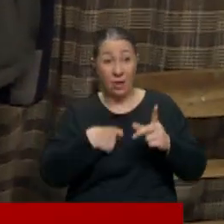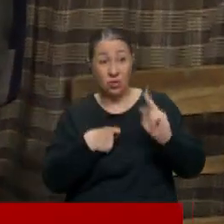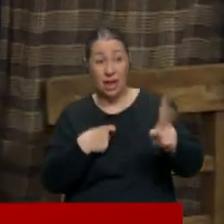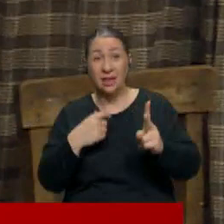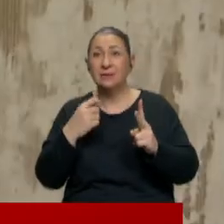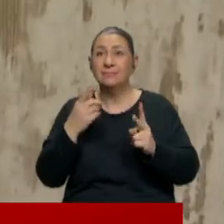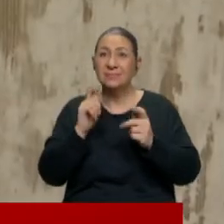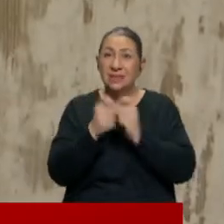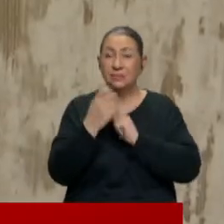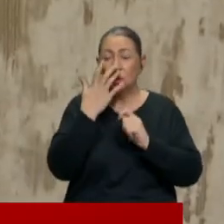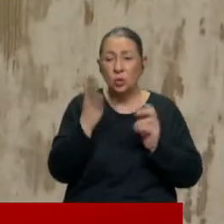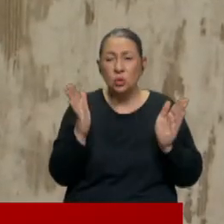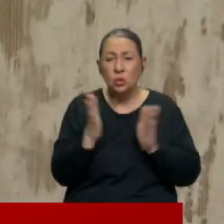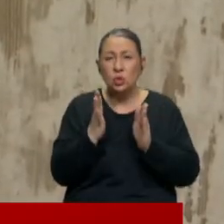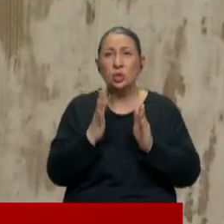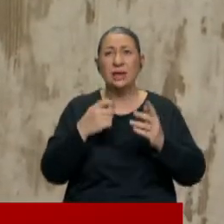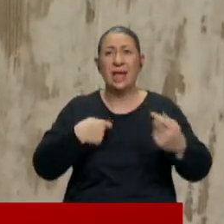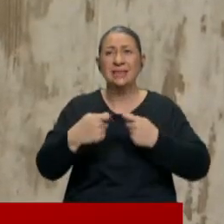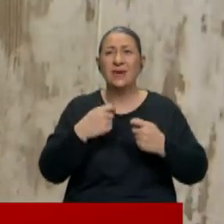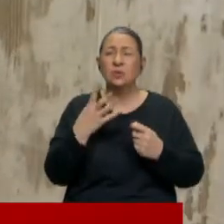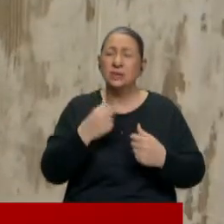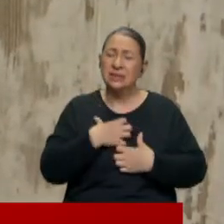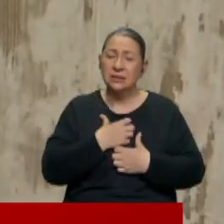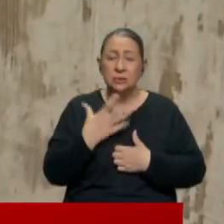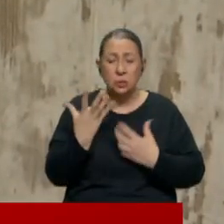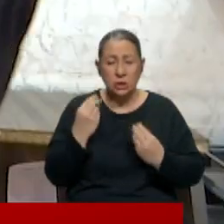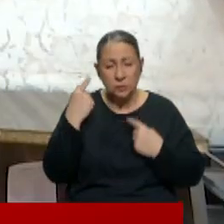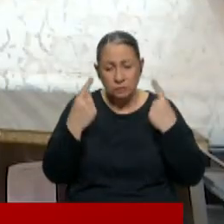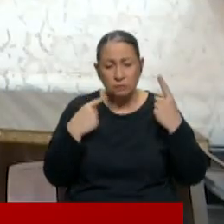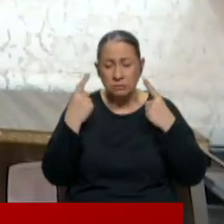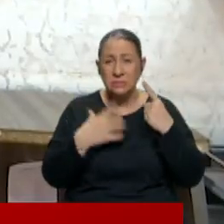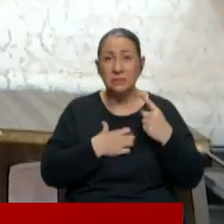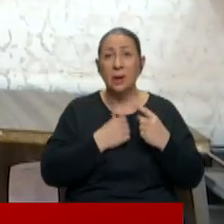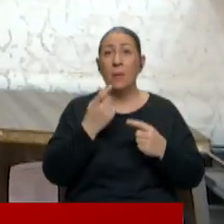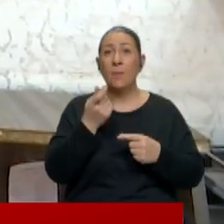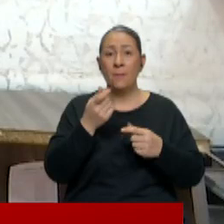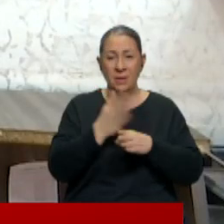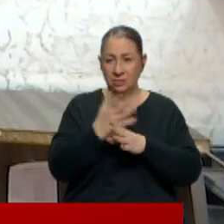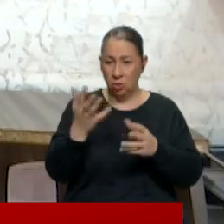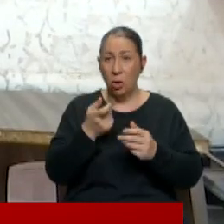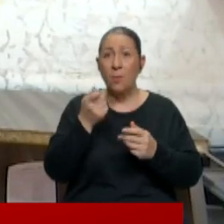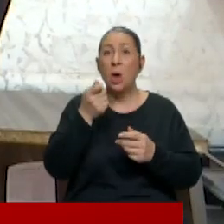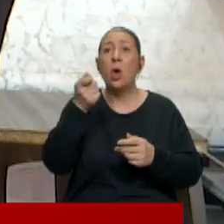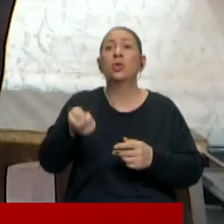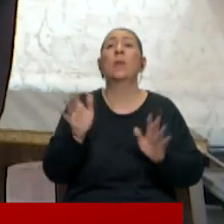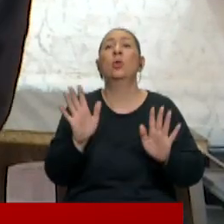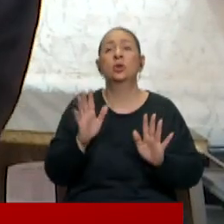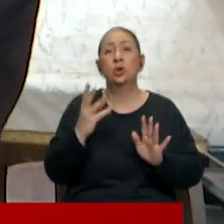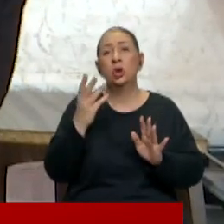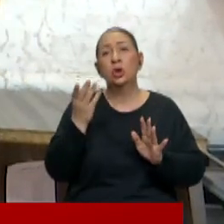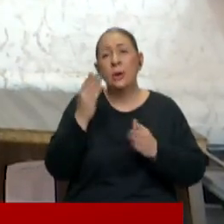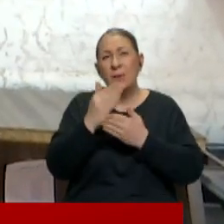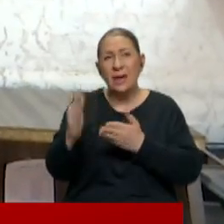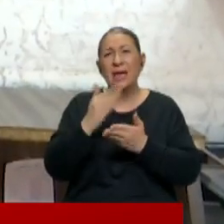tarife bekliyorlar. Ufak esnaf çok sıkıntılı. Ne olacak? Kara kara düşünüyoruz. Malzeme alıyoruz. Para zaten ödemesini yapamıyoruz. Ancak işte